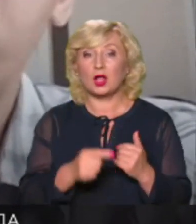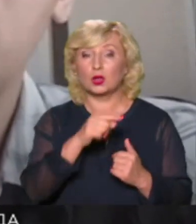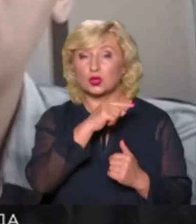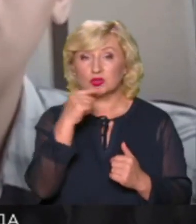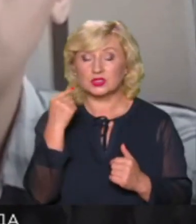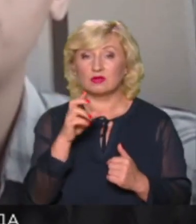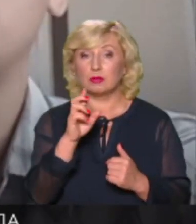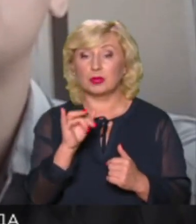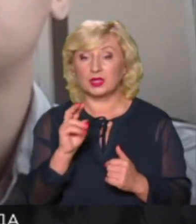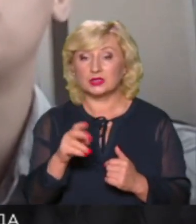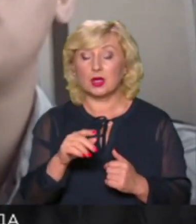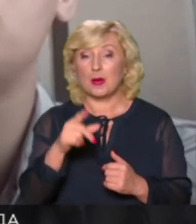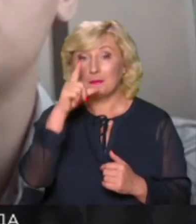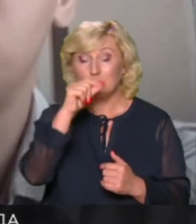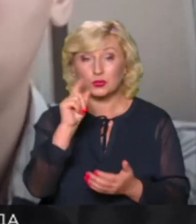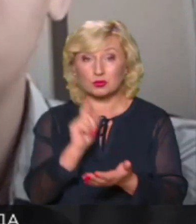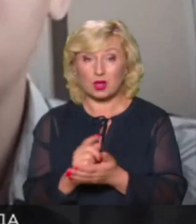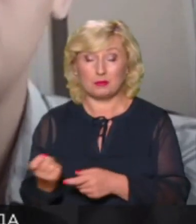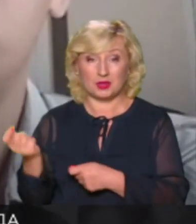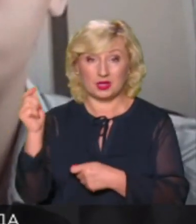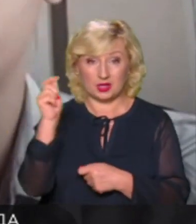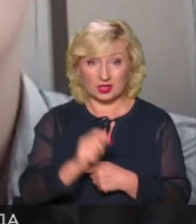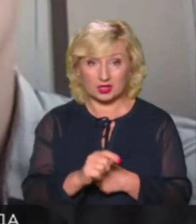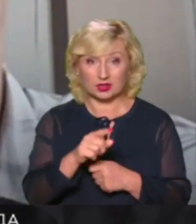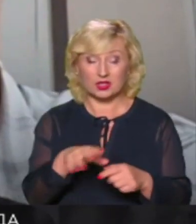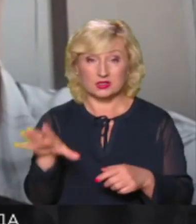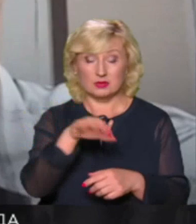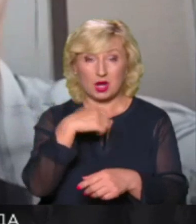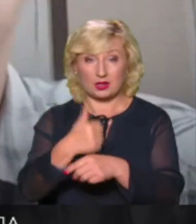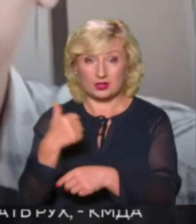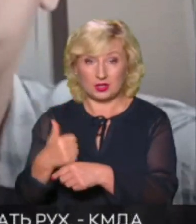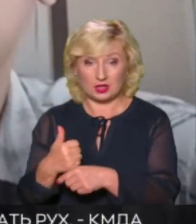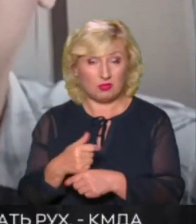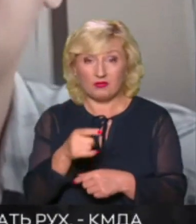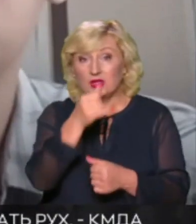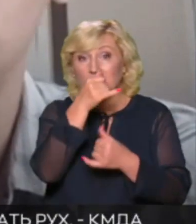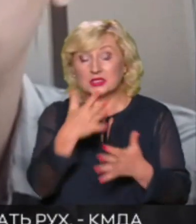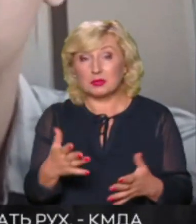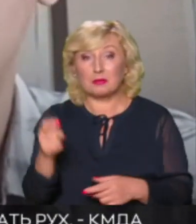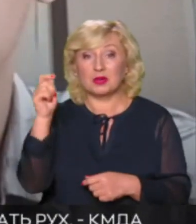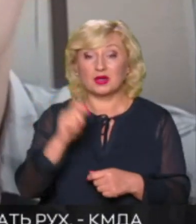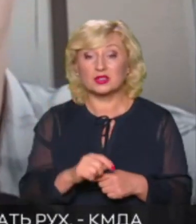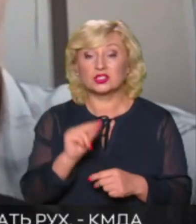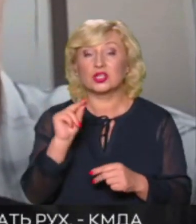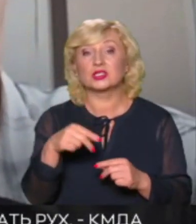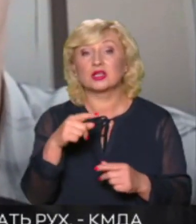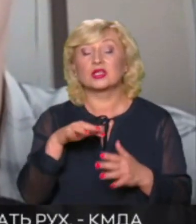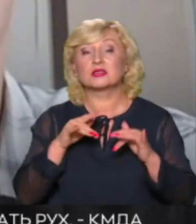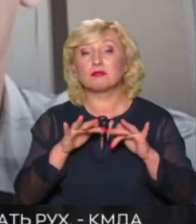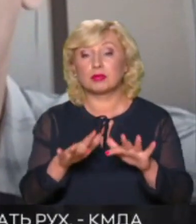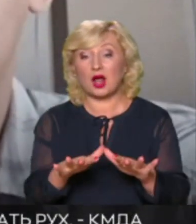Путін мав приїхати туди на рівні з усіма лідерами, по суті, а він не зміг приїхати через відомі справи, через